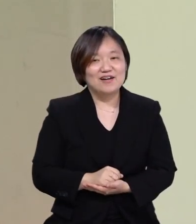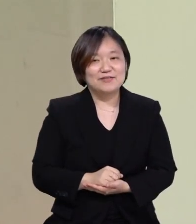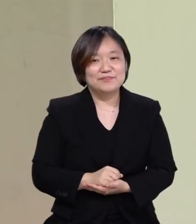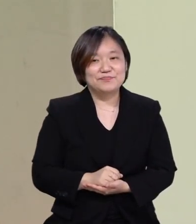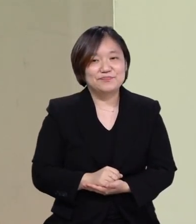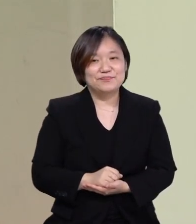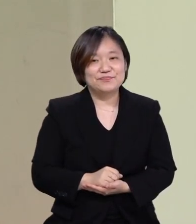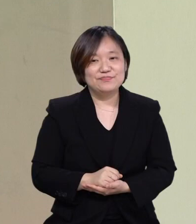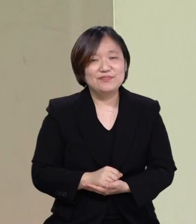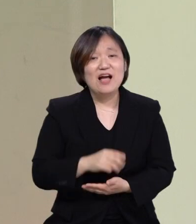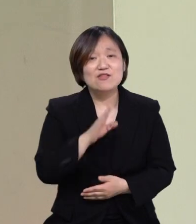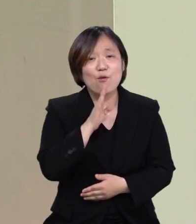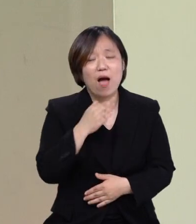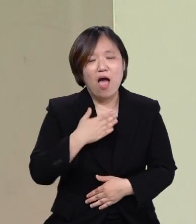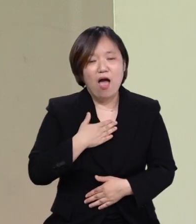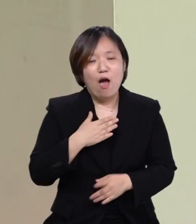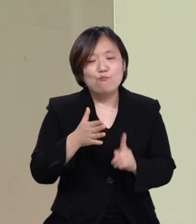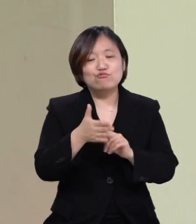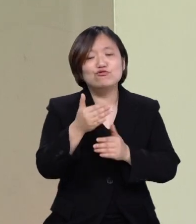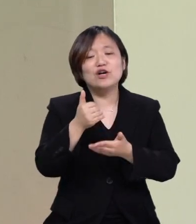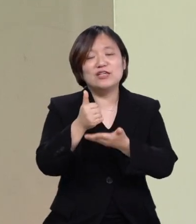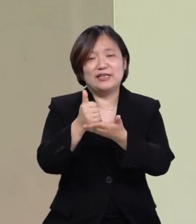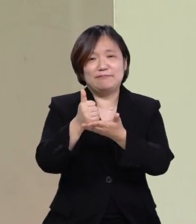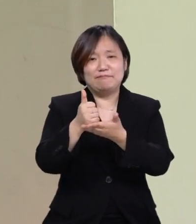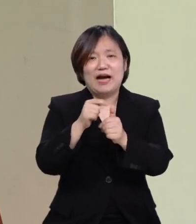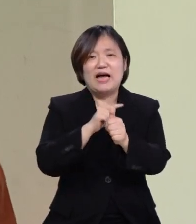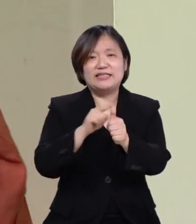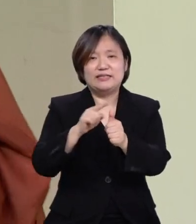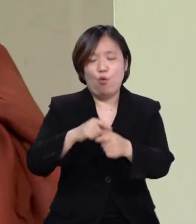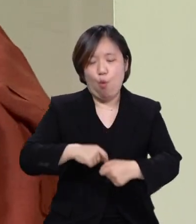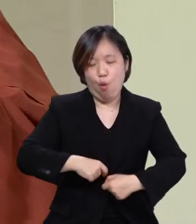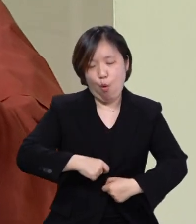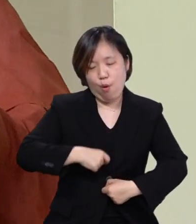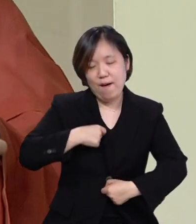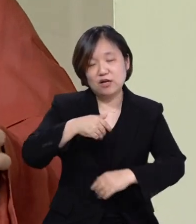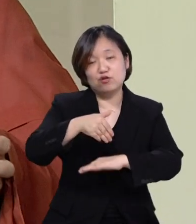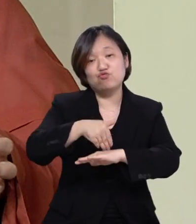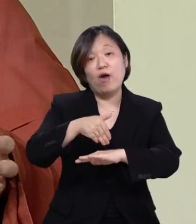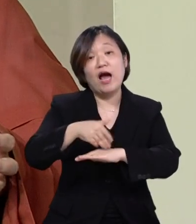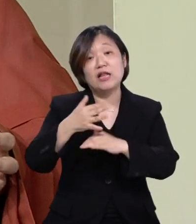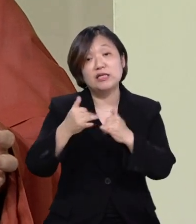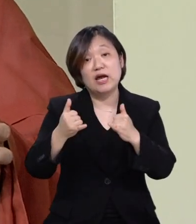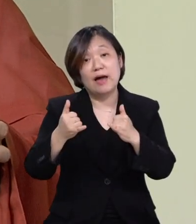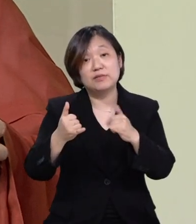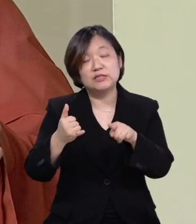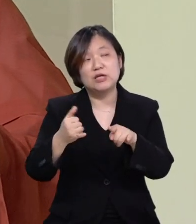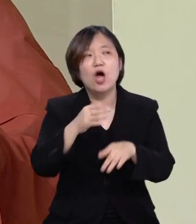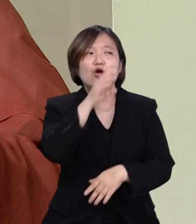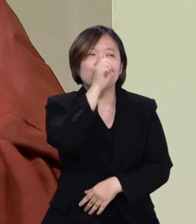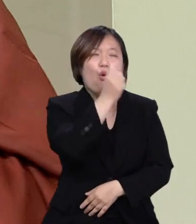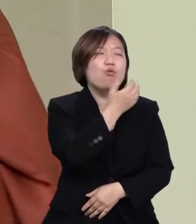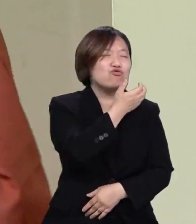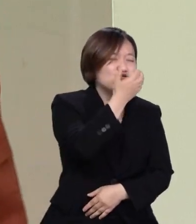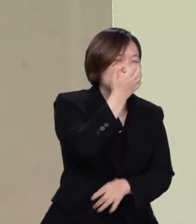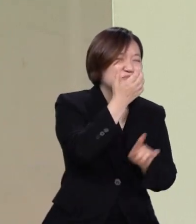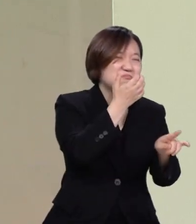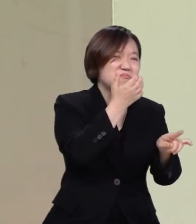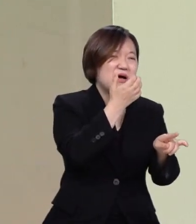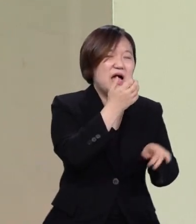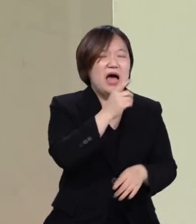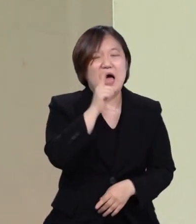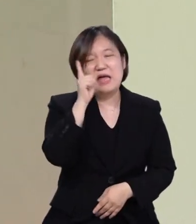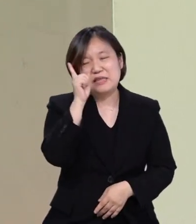우리 부처님 법을 올바르게 닦는 불자들은 좋은 꿈을 꾸든가 말든가